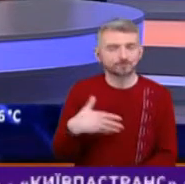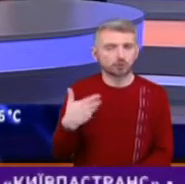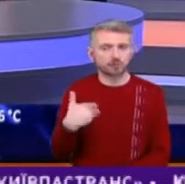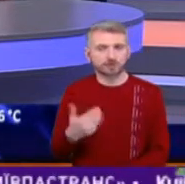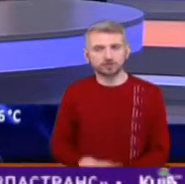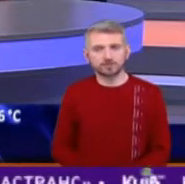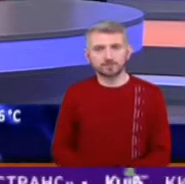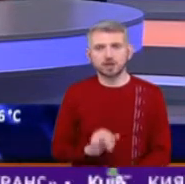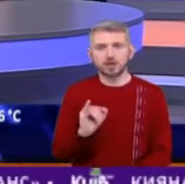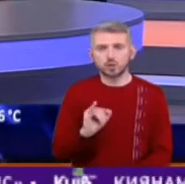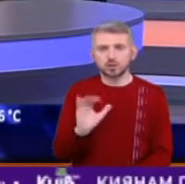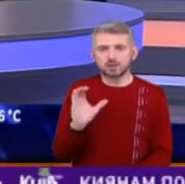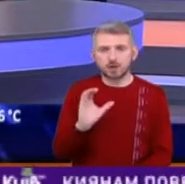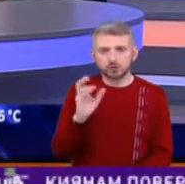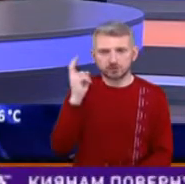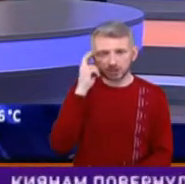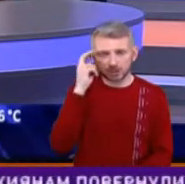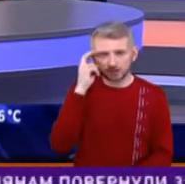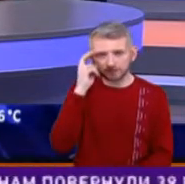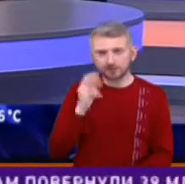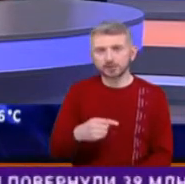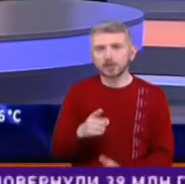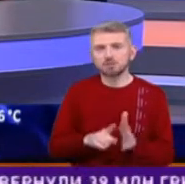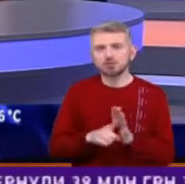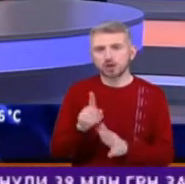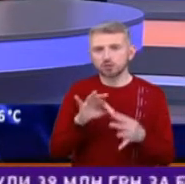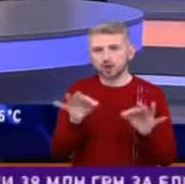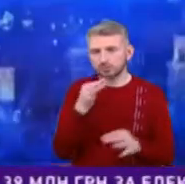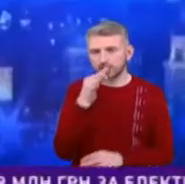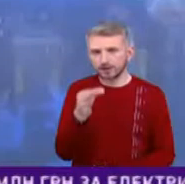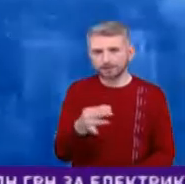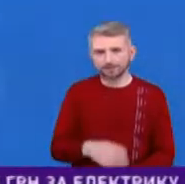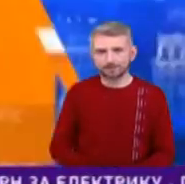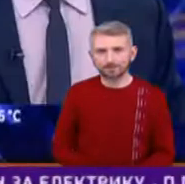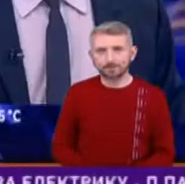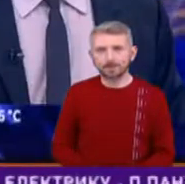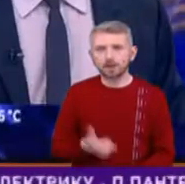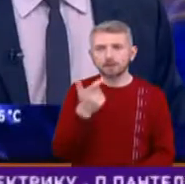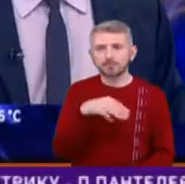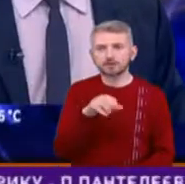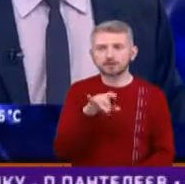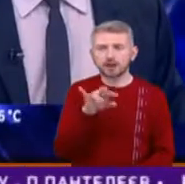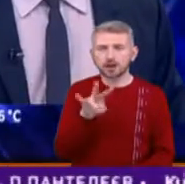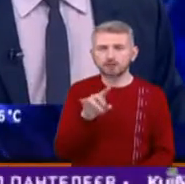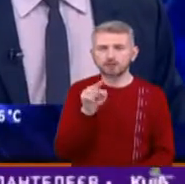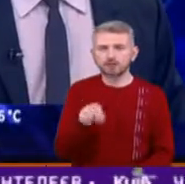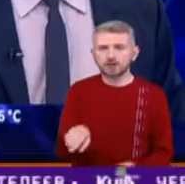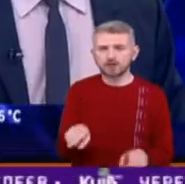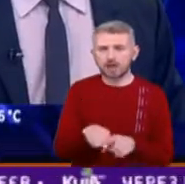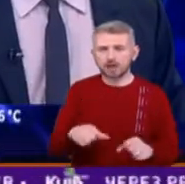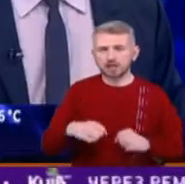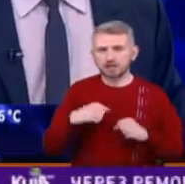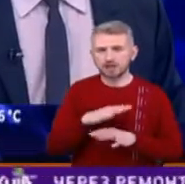вечір. Ігор Степанович, Київ. Спочатку репліка. Пане Таран, ви так не старайтесь.